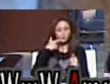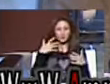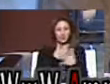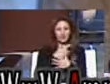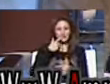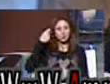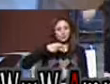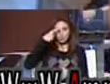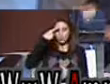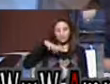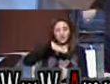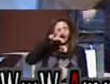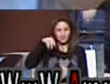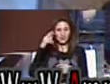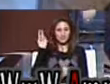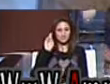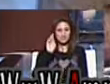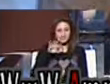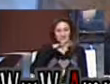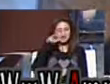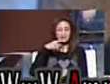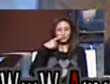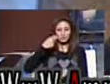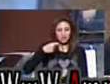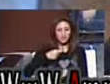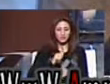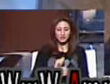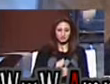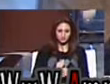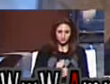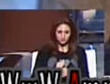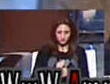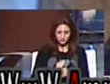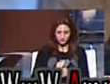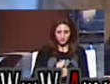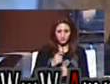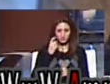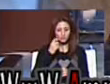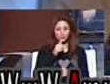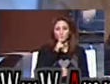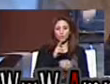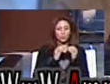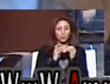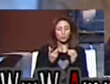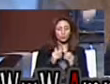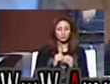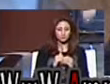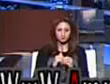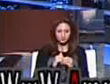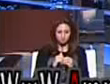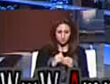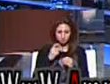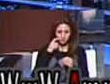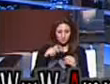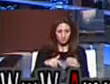ونقولك كل سنة وانت طيب كل سنة ومعليك طيب. وتحب تقولها في هذه المناسبة نيافة الأنبا؟ أقول بالمناسبة